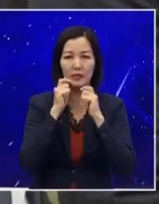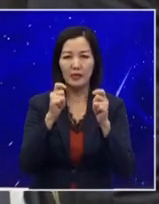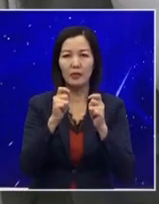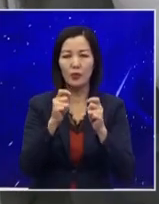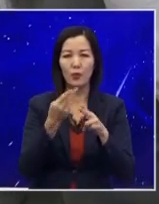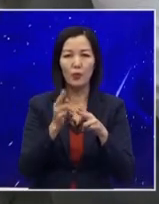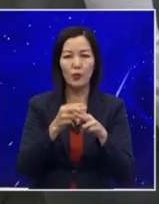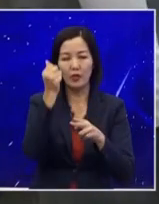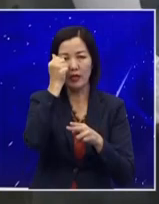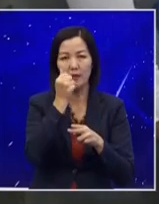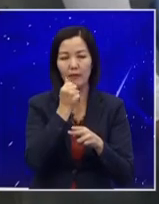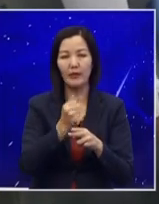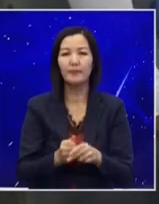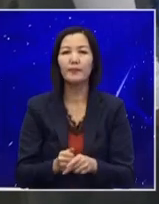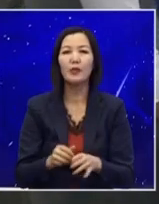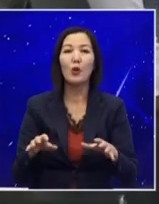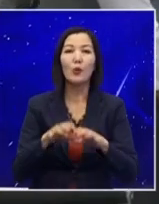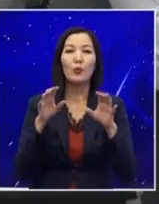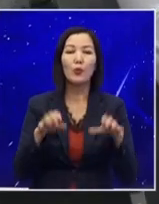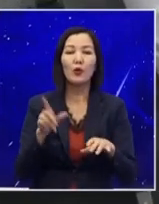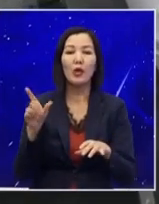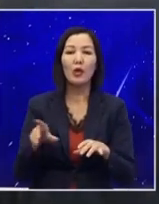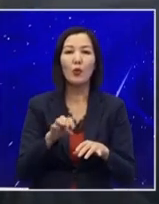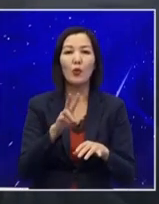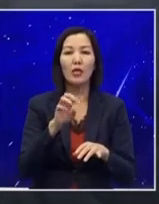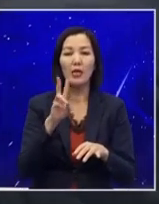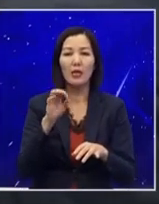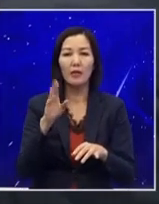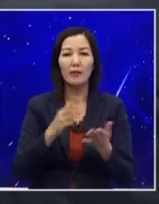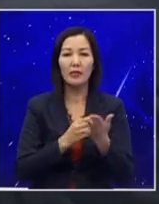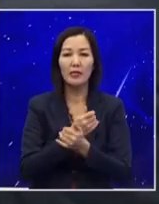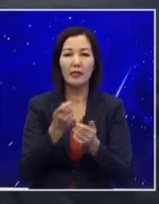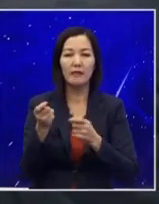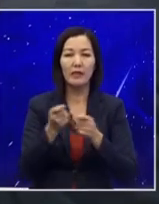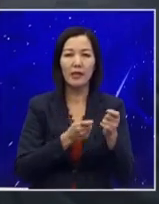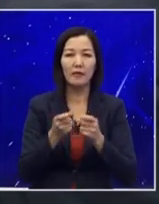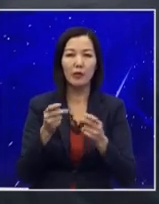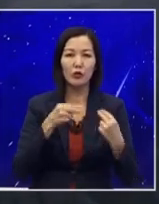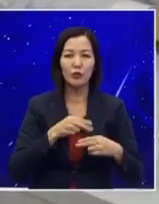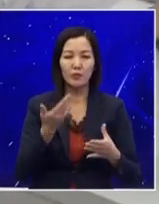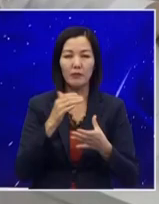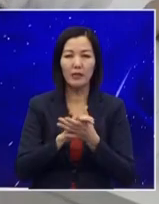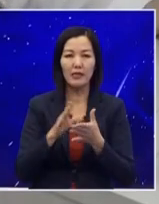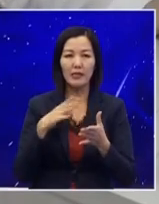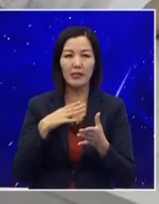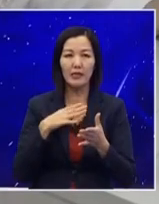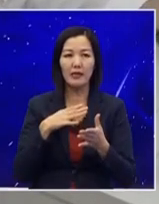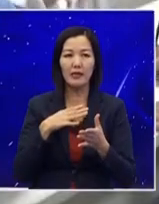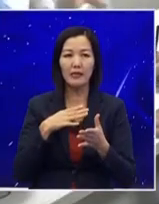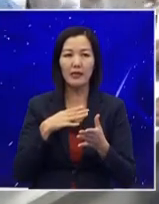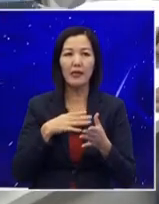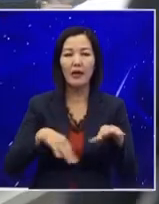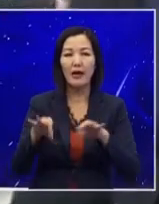признательны вам. Сапар соңында Алик Жатқанбайұлы Өтеген Батыр кентіндегі сервистік әкімдіктің жұмысымен де танысты. Мұнда